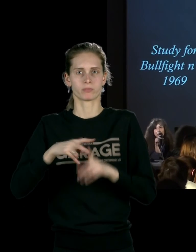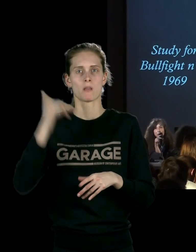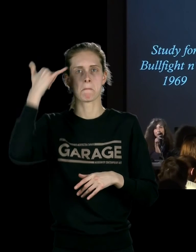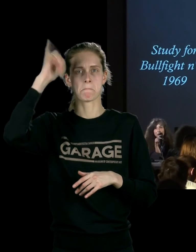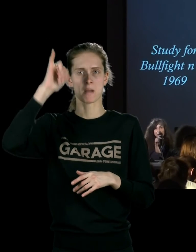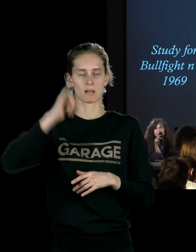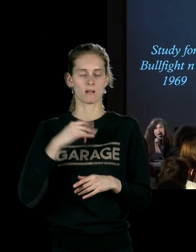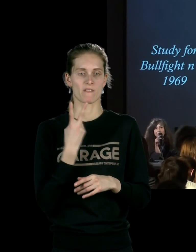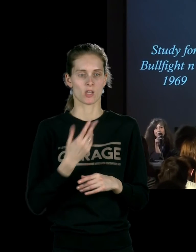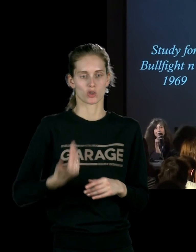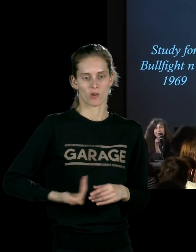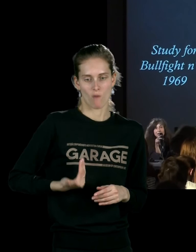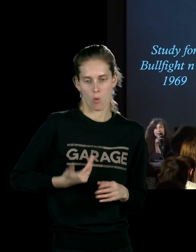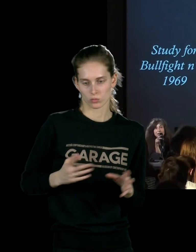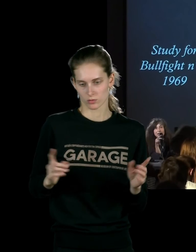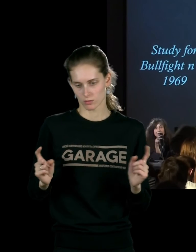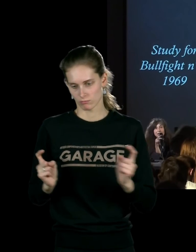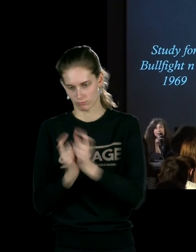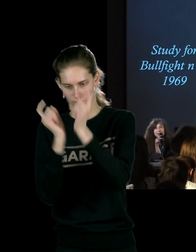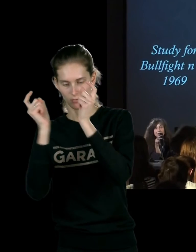поединок животного и человека.